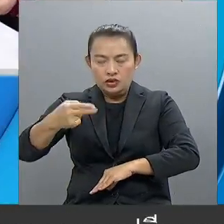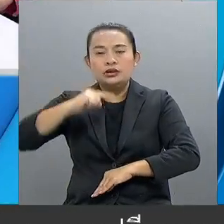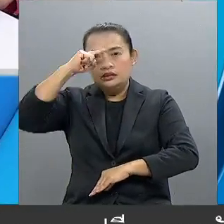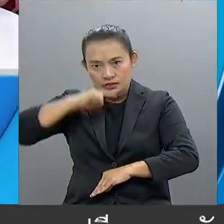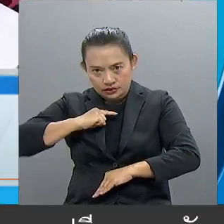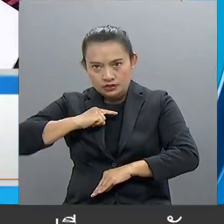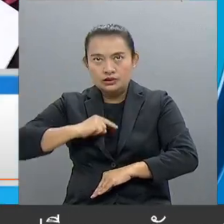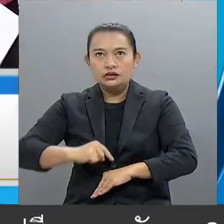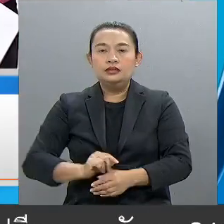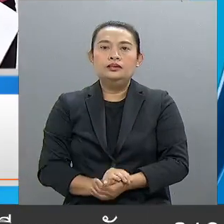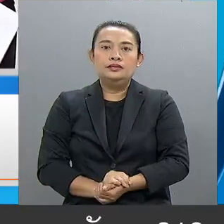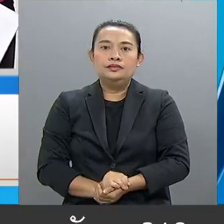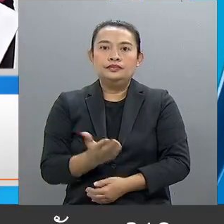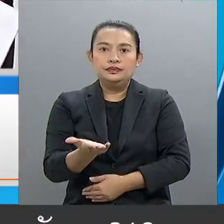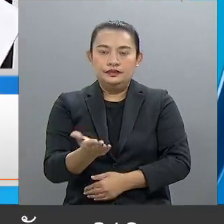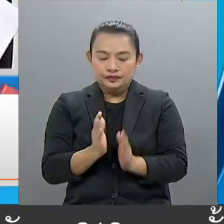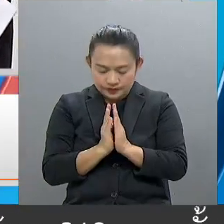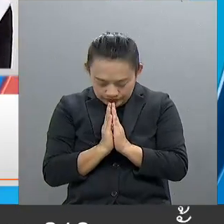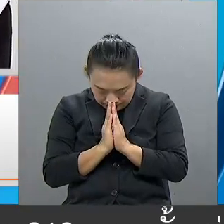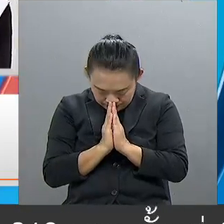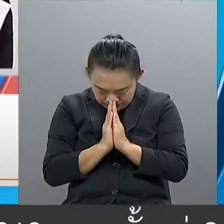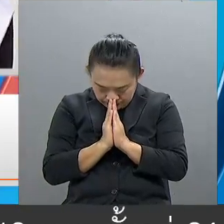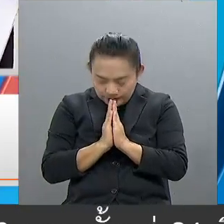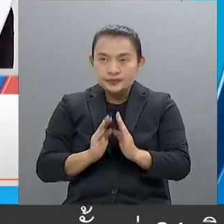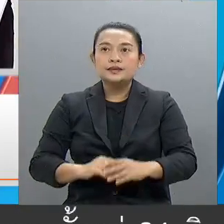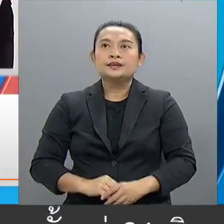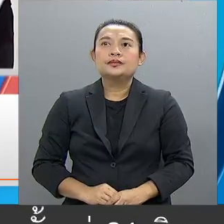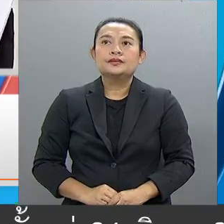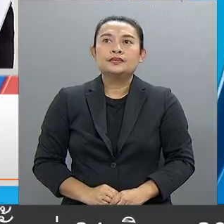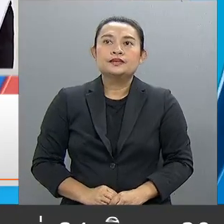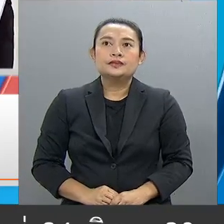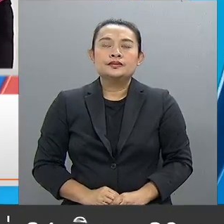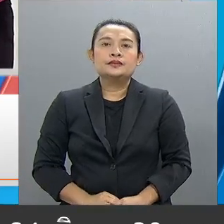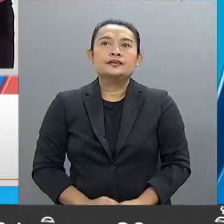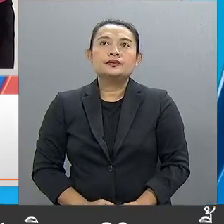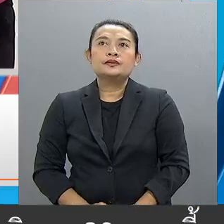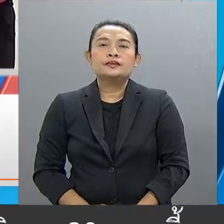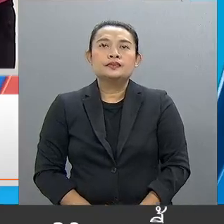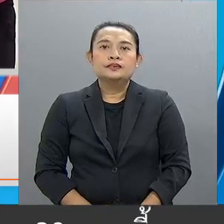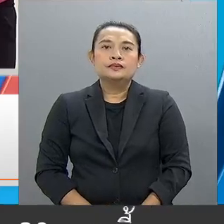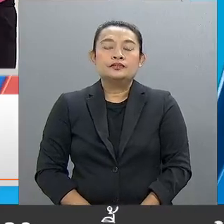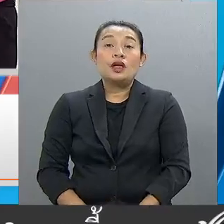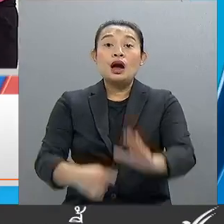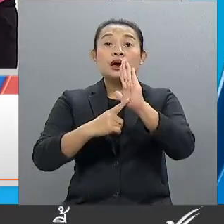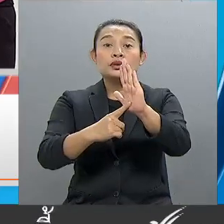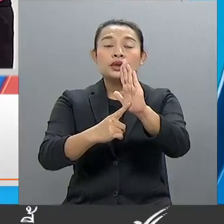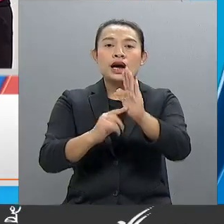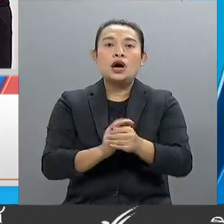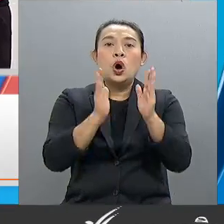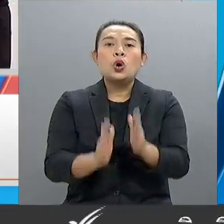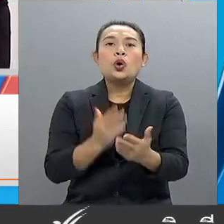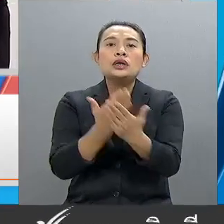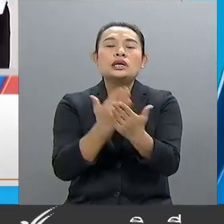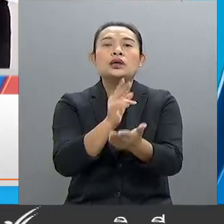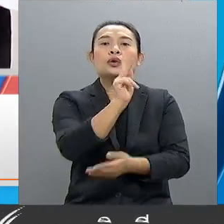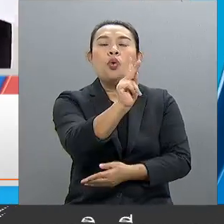วัสดีค่ะ สวัสดีครับ อาจารย์คะกรณีนี้นะคะผู้กู้เสียชีวิตสหกรณ์ก็ไปเอ